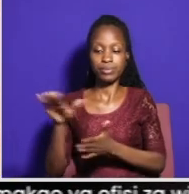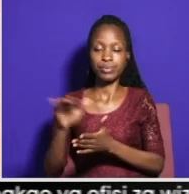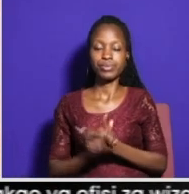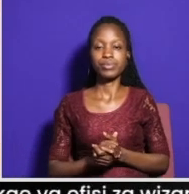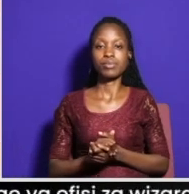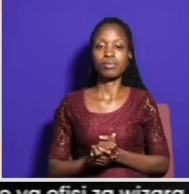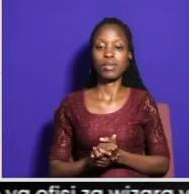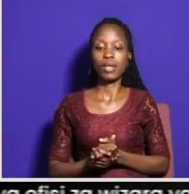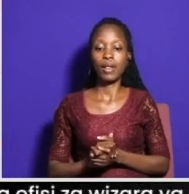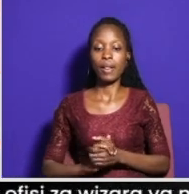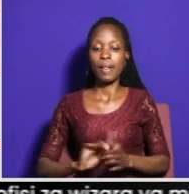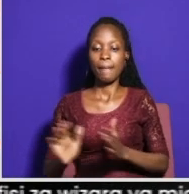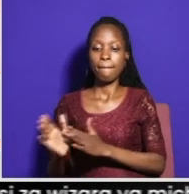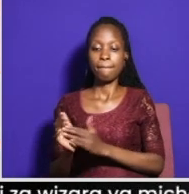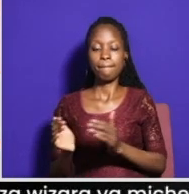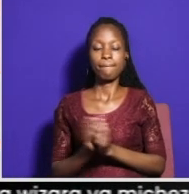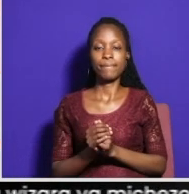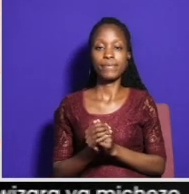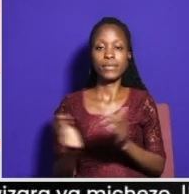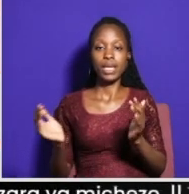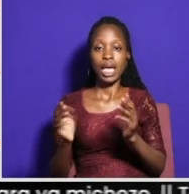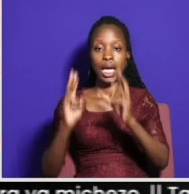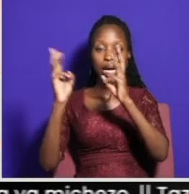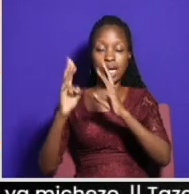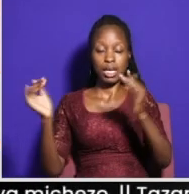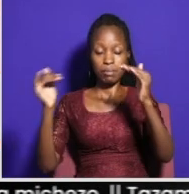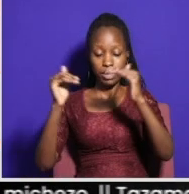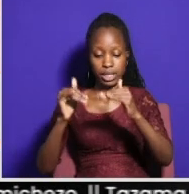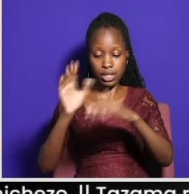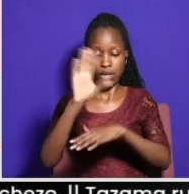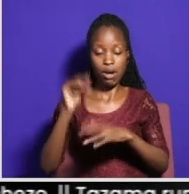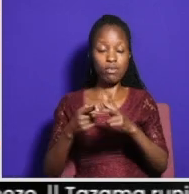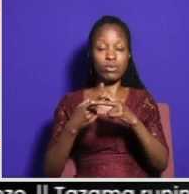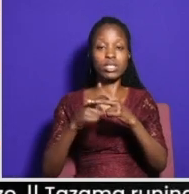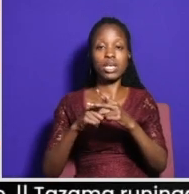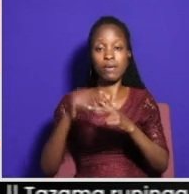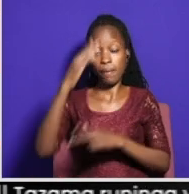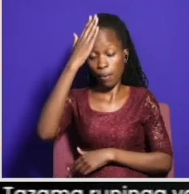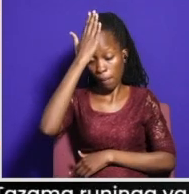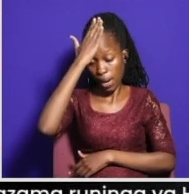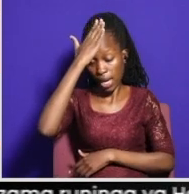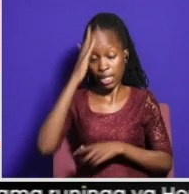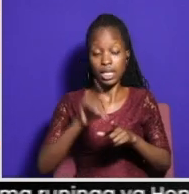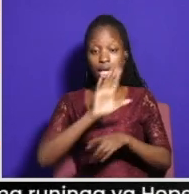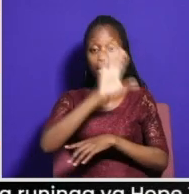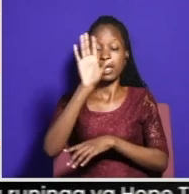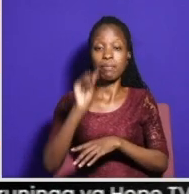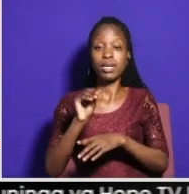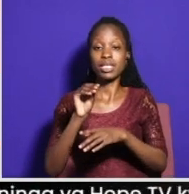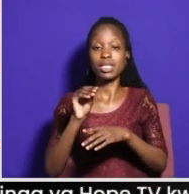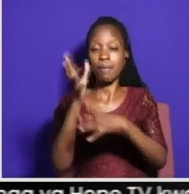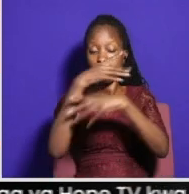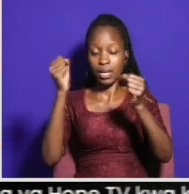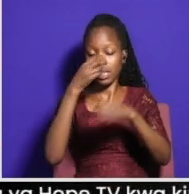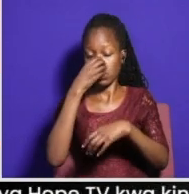Sasa huku mkutano wa hali ya hewa Afrika ukitarajiwa kung'oa nanga siku ya Jumatatu, Rais William Ruto leo hii